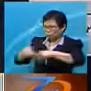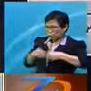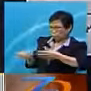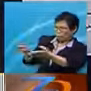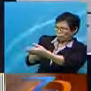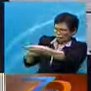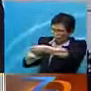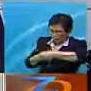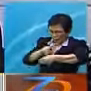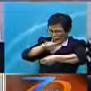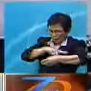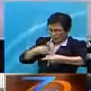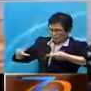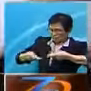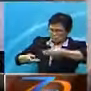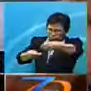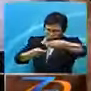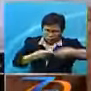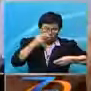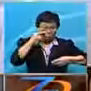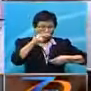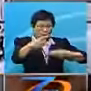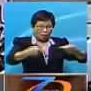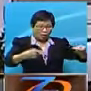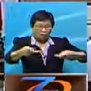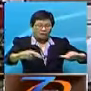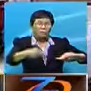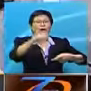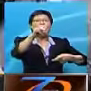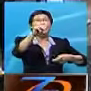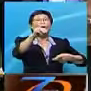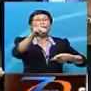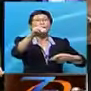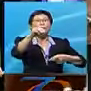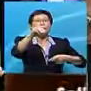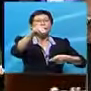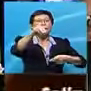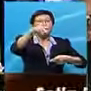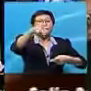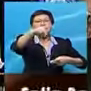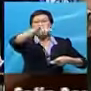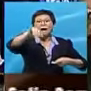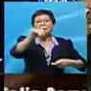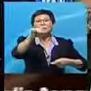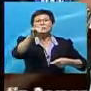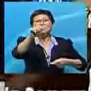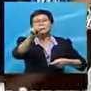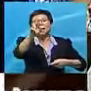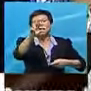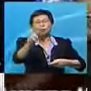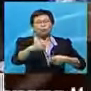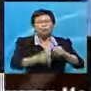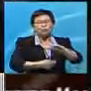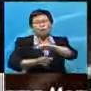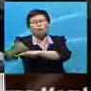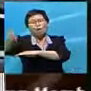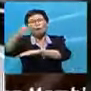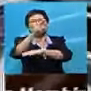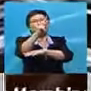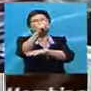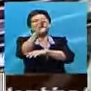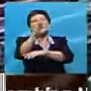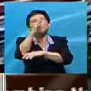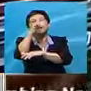daripada pemilik kenderaan yang terlihat kereta jenis Mitsubishi Pajero miliknya dilarikan dari ruang parkir UTC